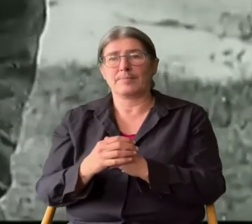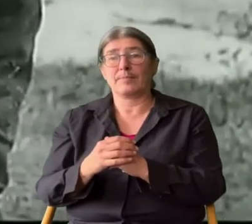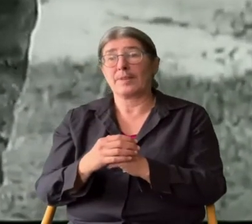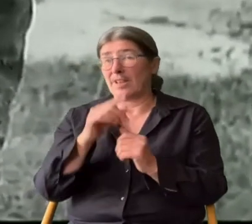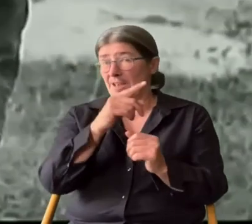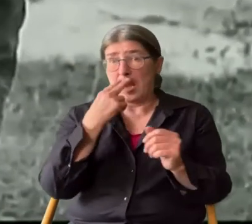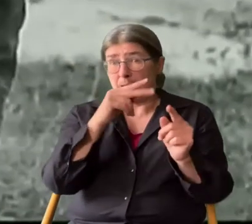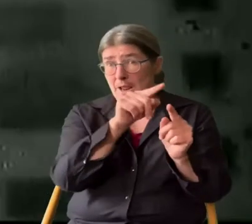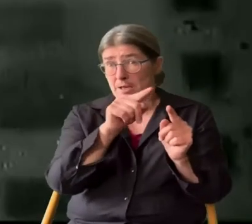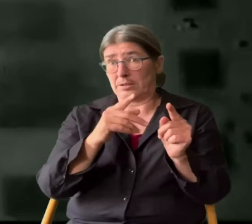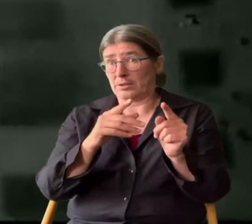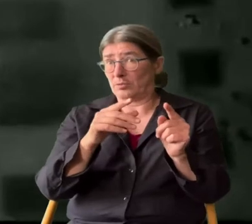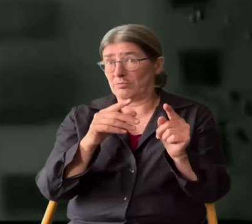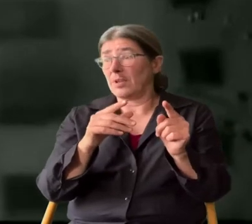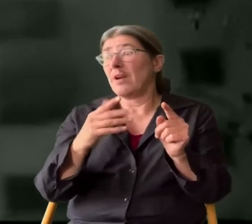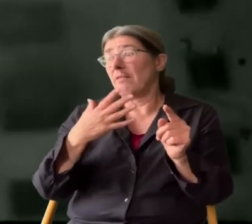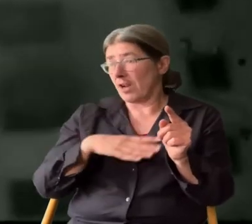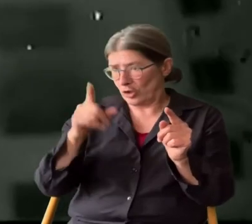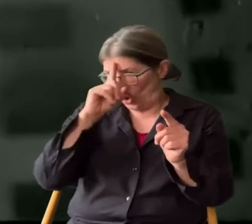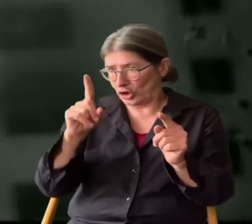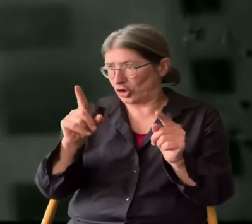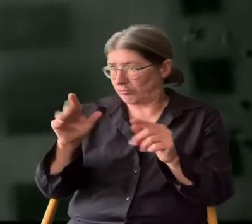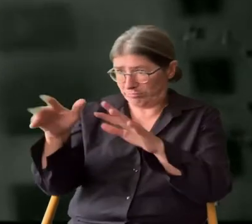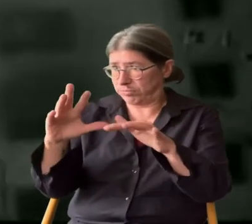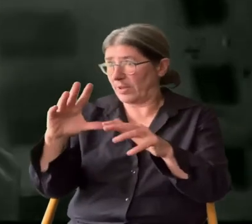Der Tyrann will die Deutschen mit sich in den Abgrund reißen.